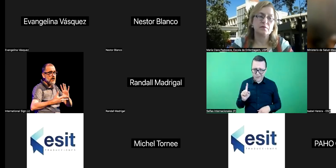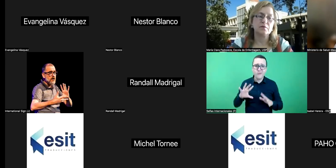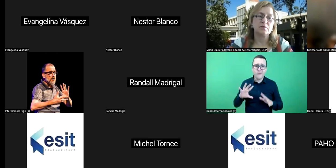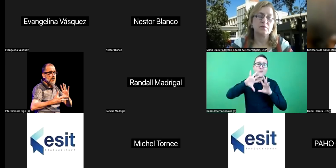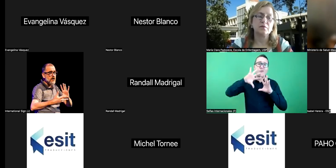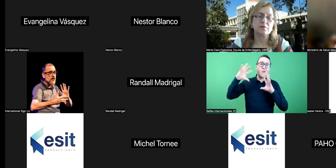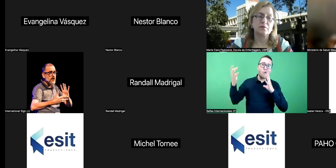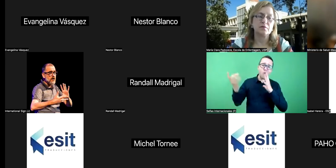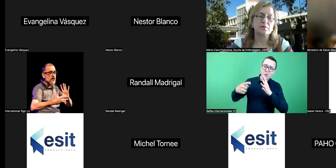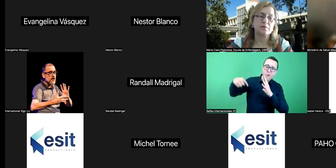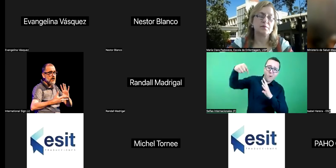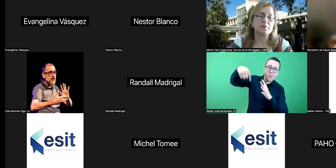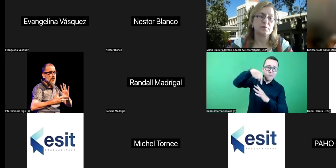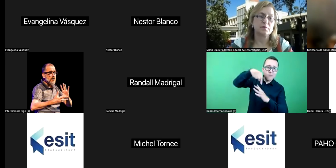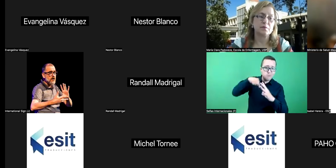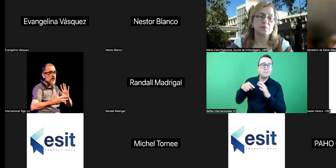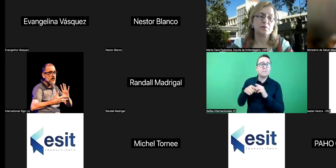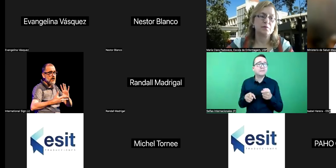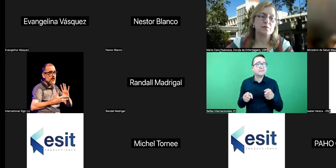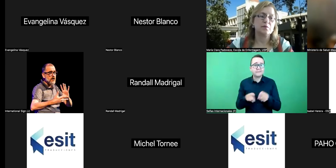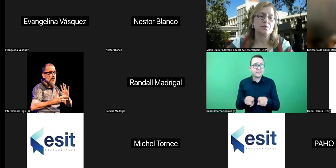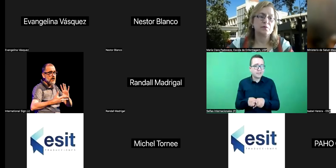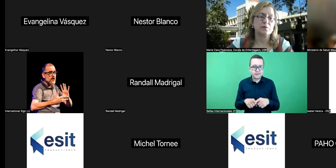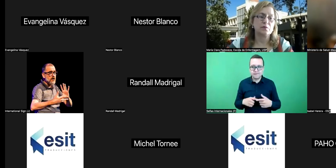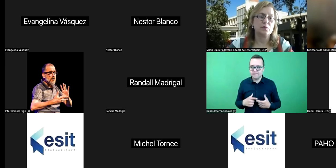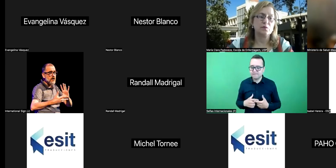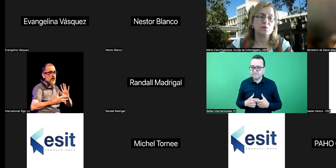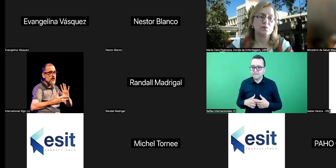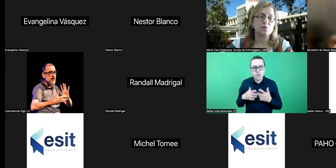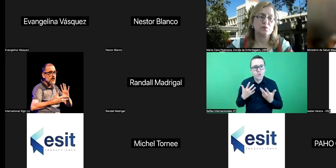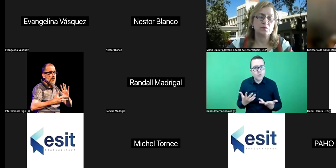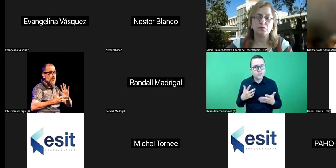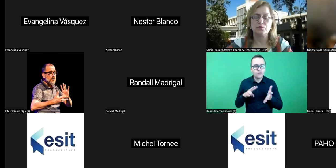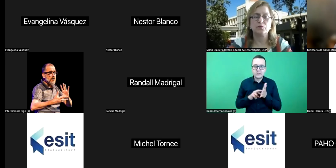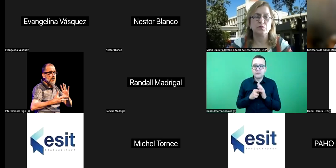donner comment faire entendre la voix des patients, ne pas se